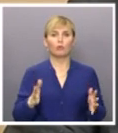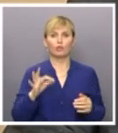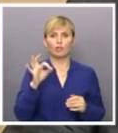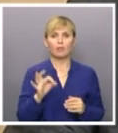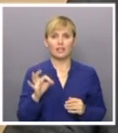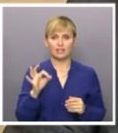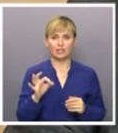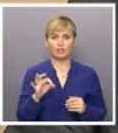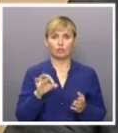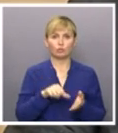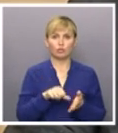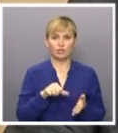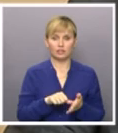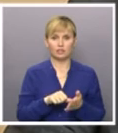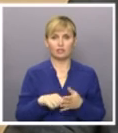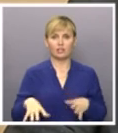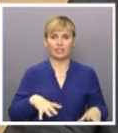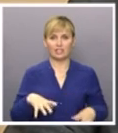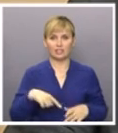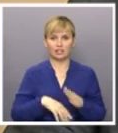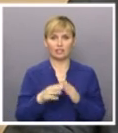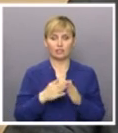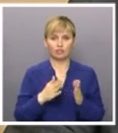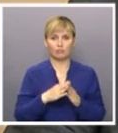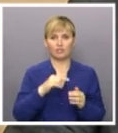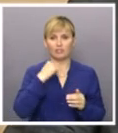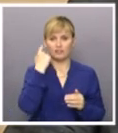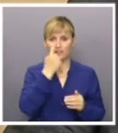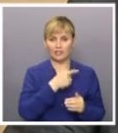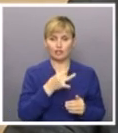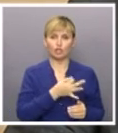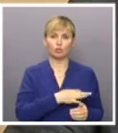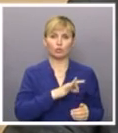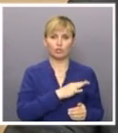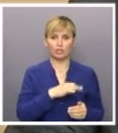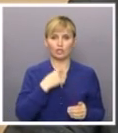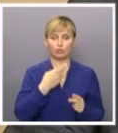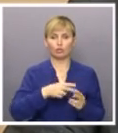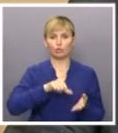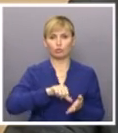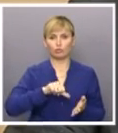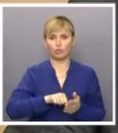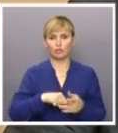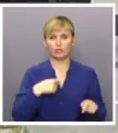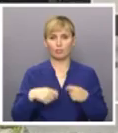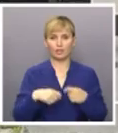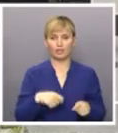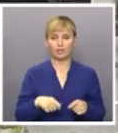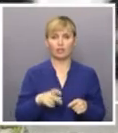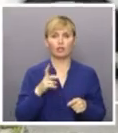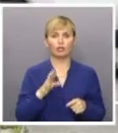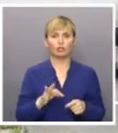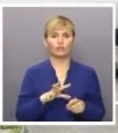процент участников рынка недвижимости – это физлицы и юрлицы, которые участвуют в сделках купли-продажи. Однако